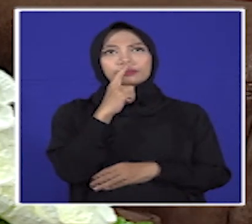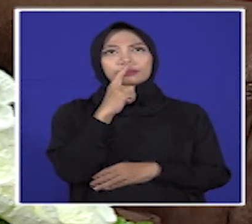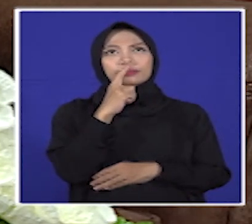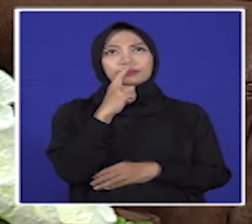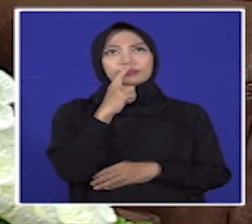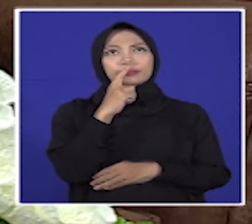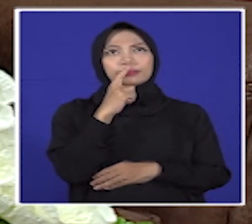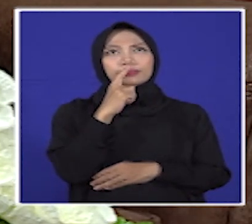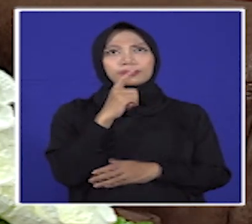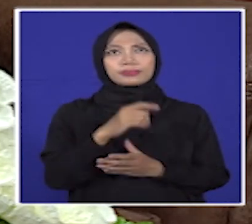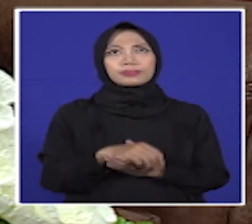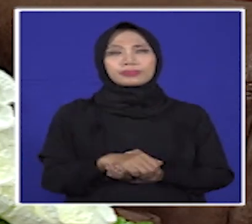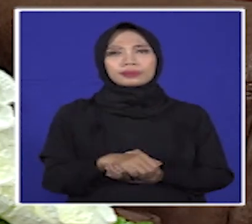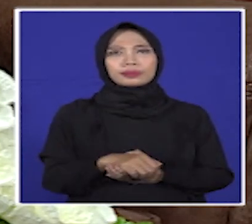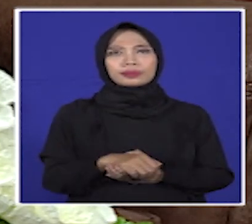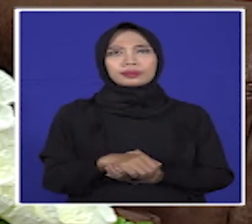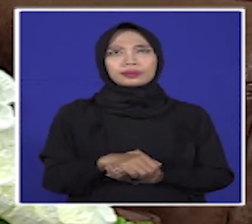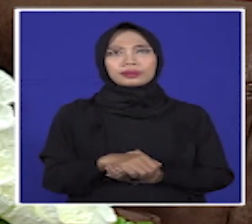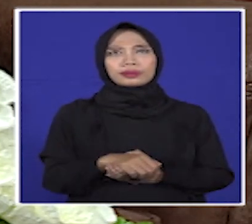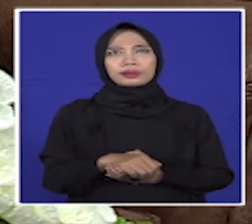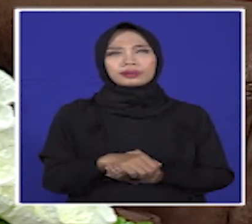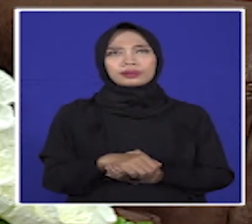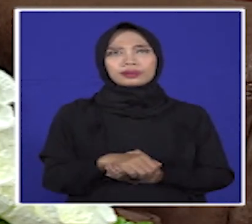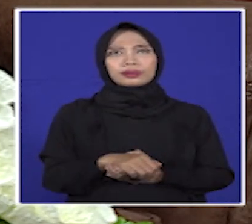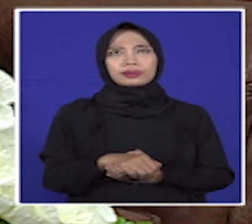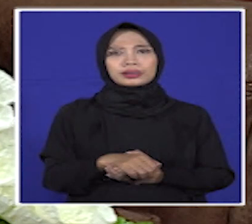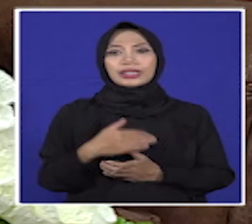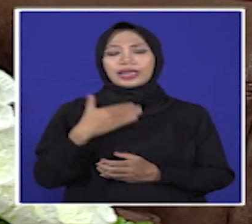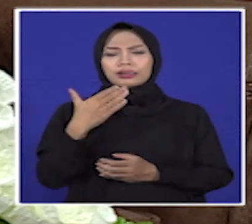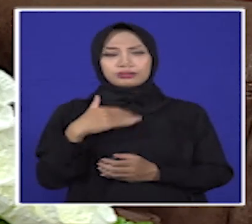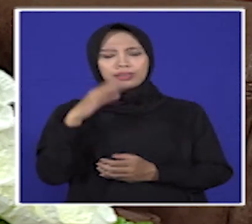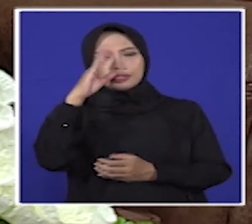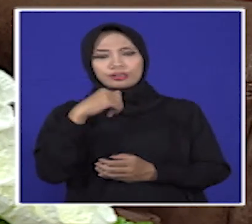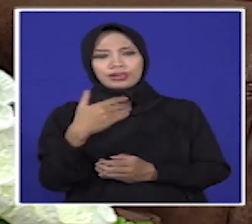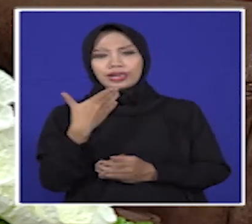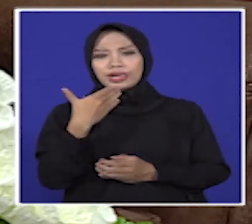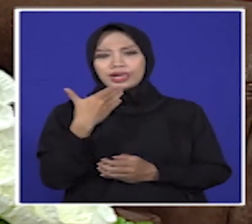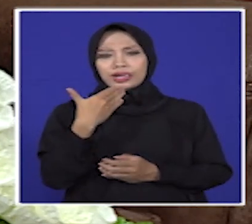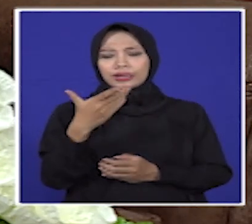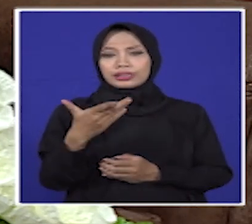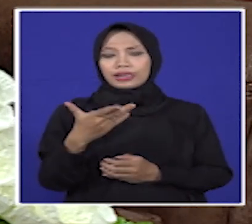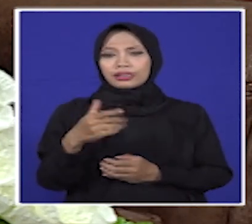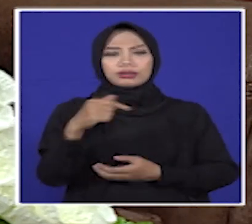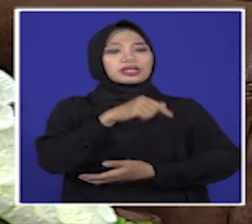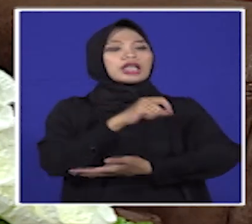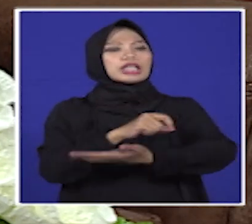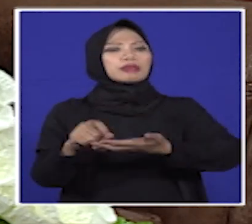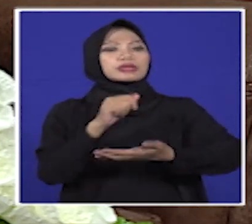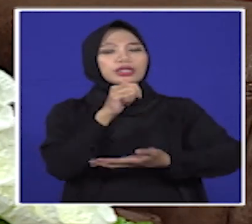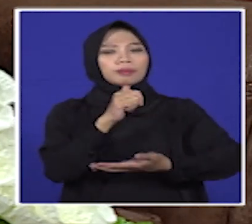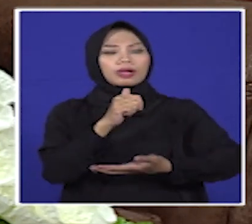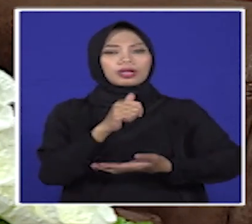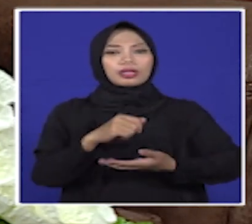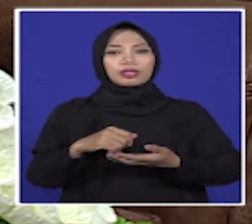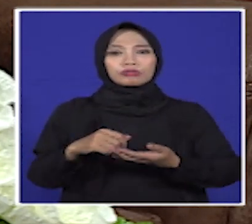dengan saya tanya nama anak itu. Gitu. Oh. Nah, sepupunya mau jawab tapi bingung. Yang jawab malah